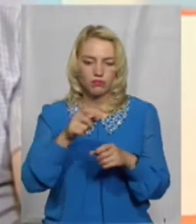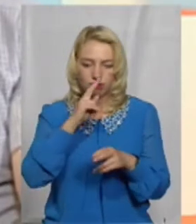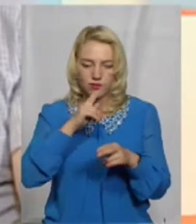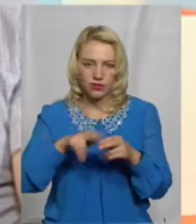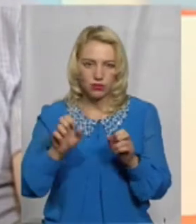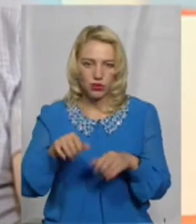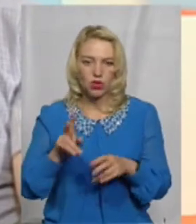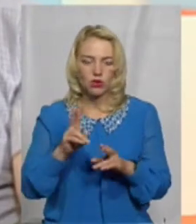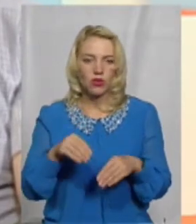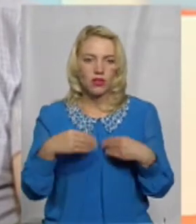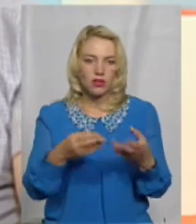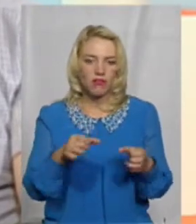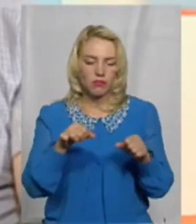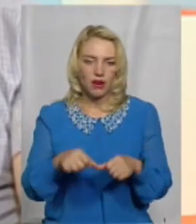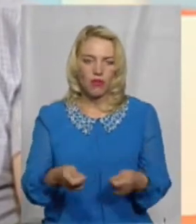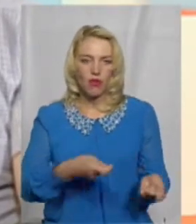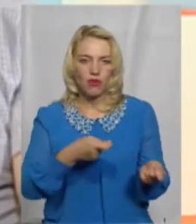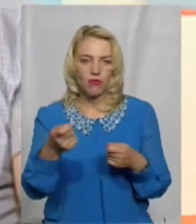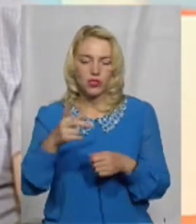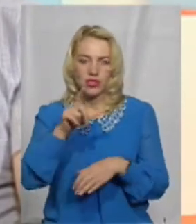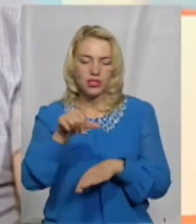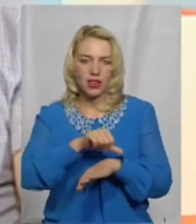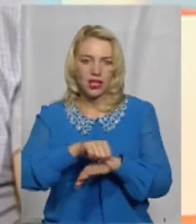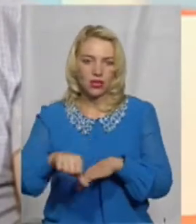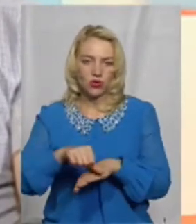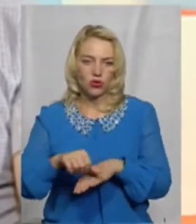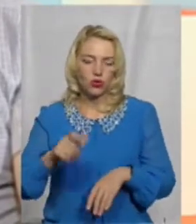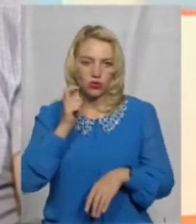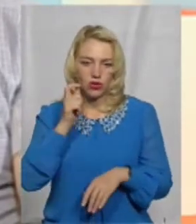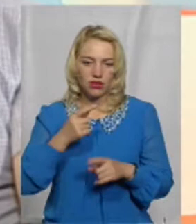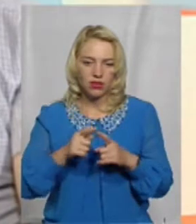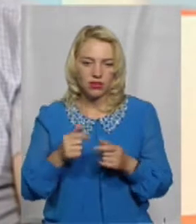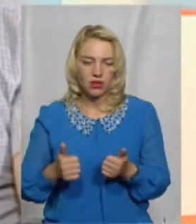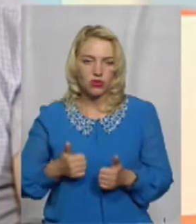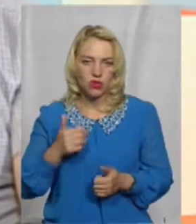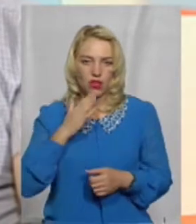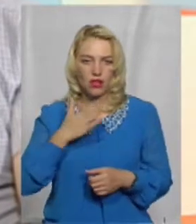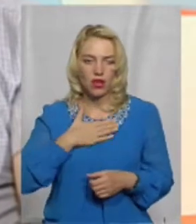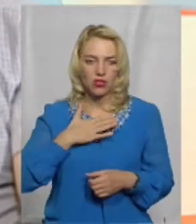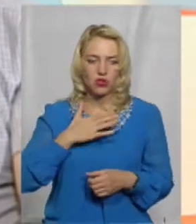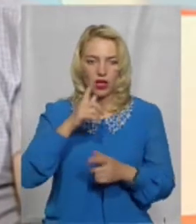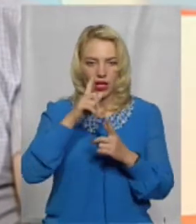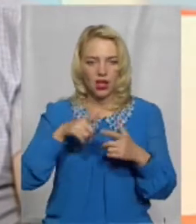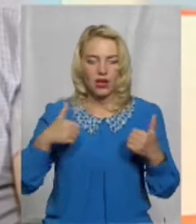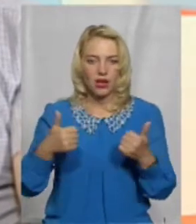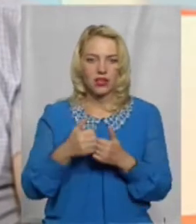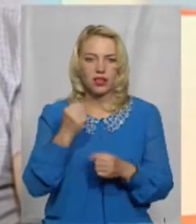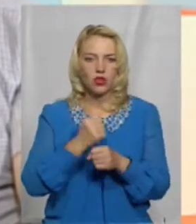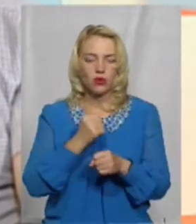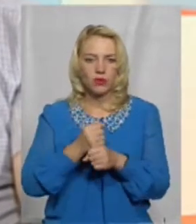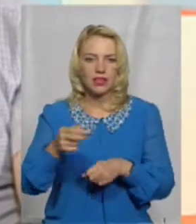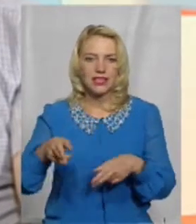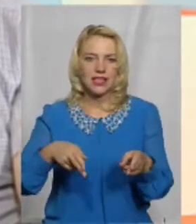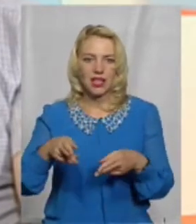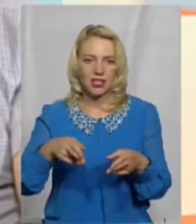Хто їм дав право вивозити за територію країни? Це достояння нашої країни. І робити стерилізацію. Вони